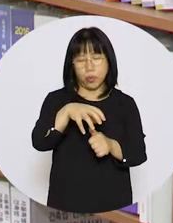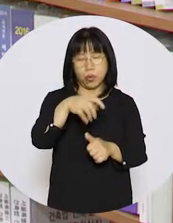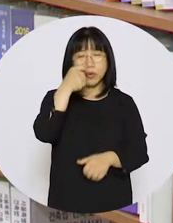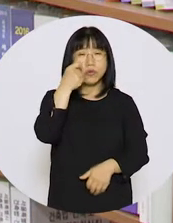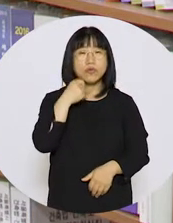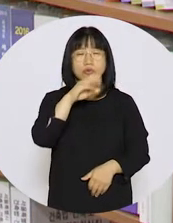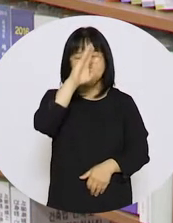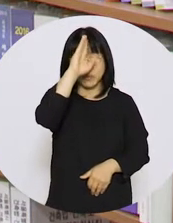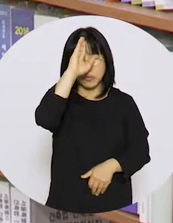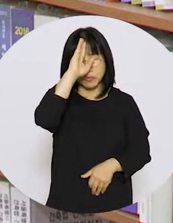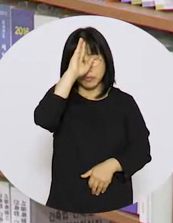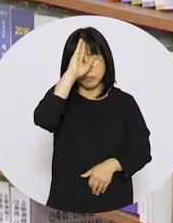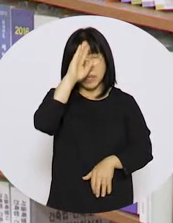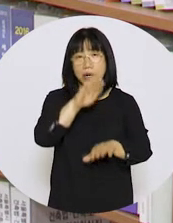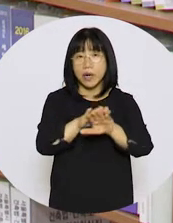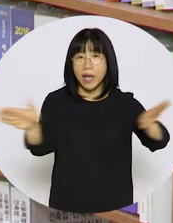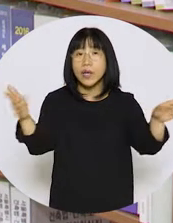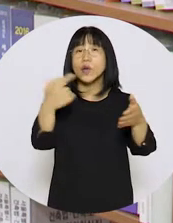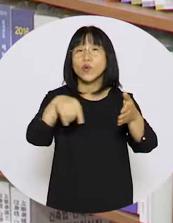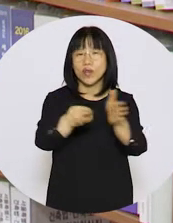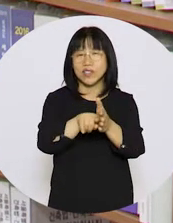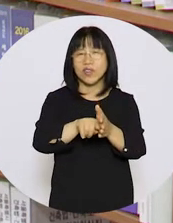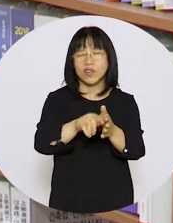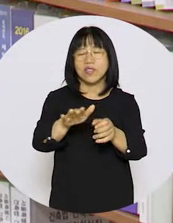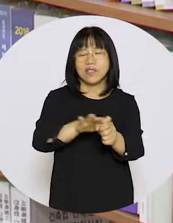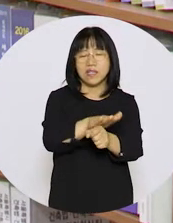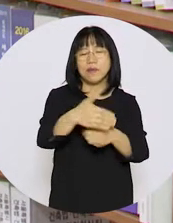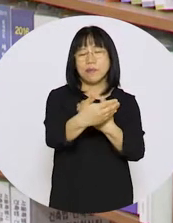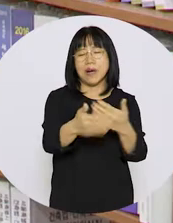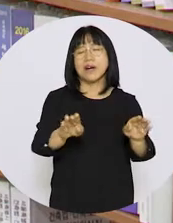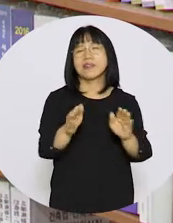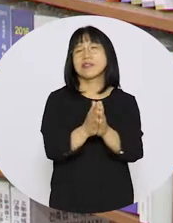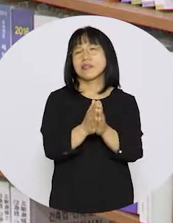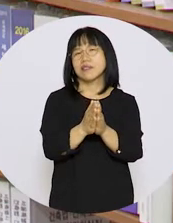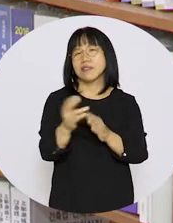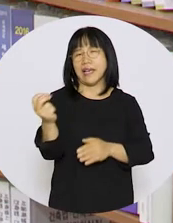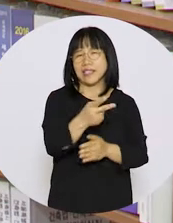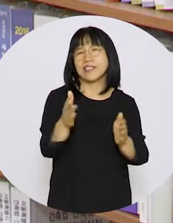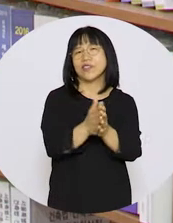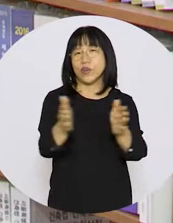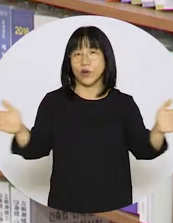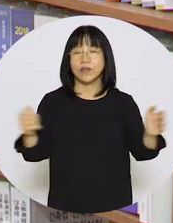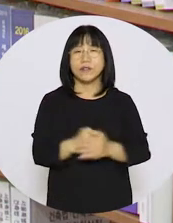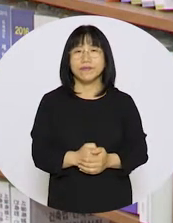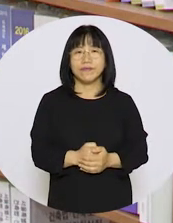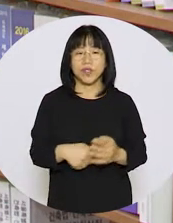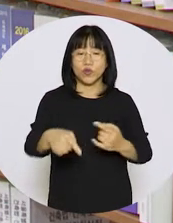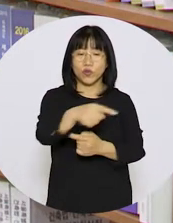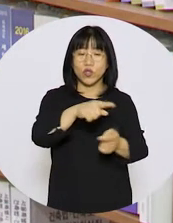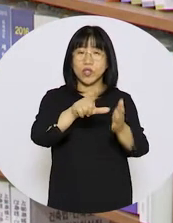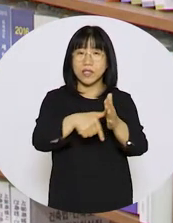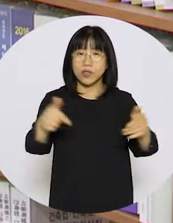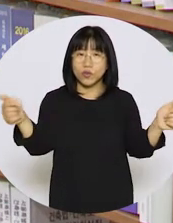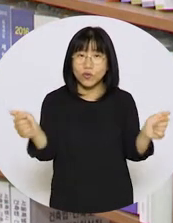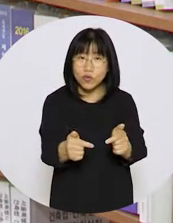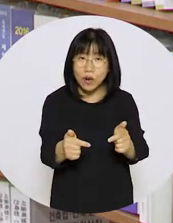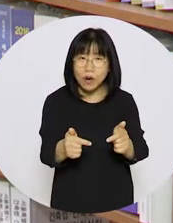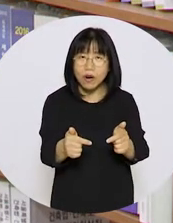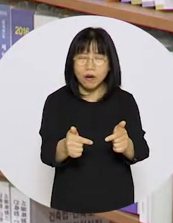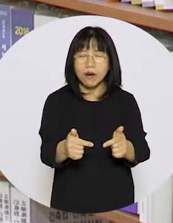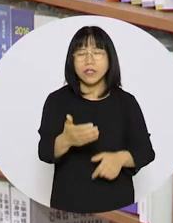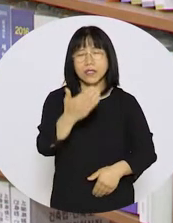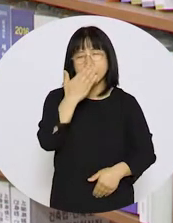우울감을 해소하기 위해 어르신 사랑방의 운영을 재개하게 되었습니다. 운영 시간과 취직 제한 등의 불가피함은